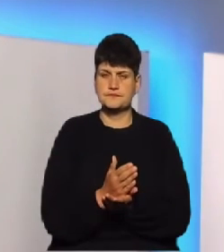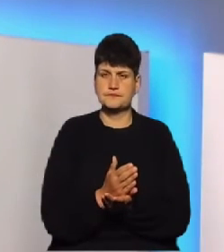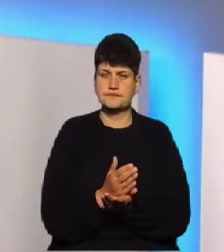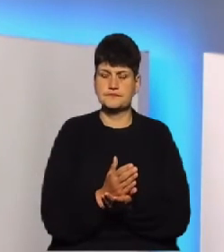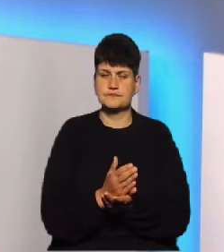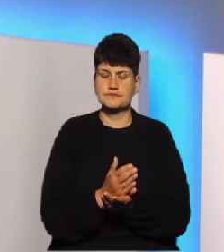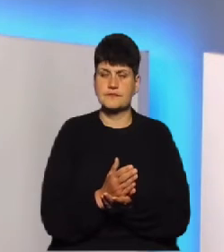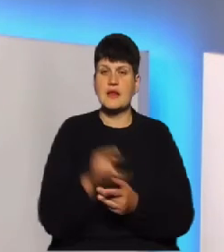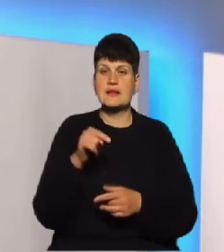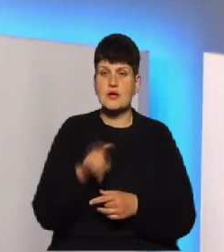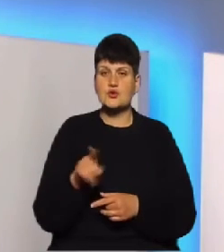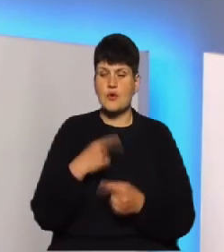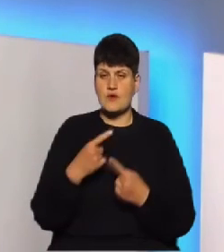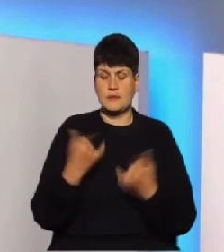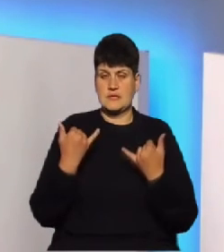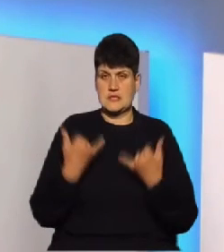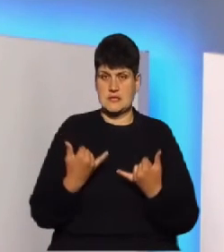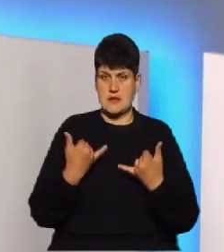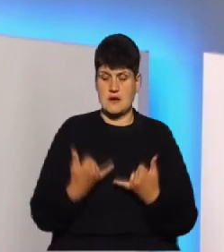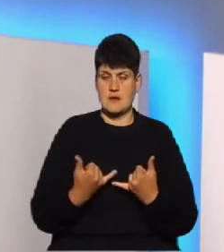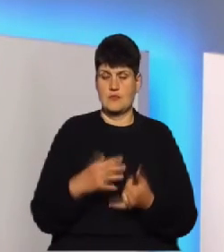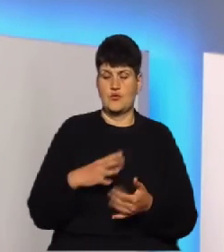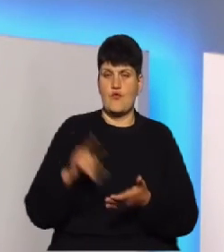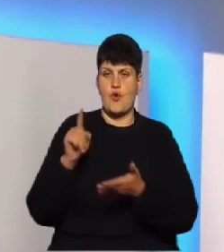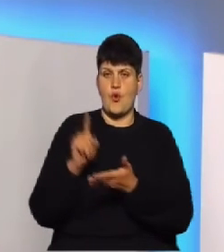про що я говорив. Якщо б зараз, наприклад, лежав обов'язок